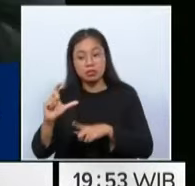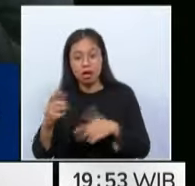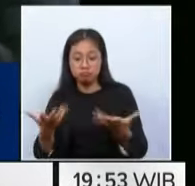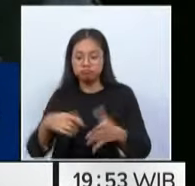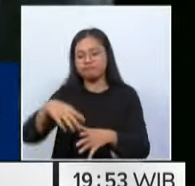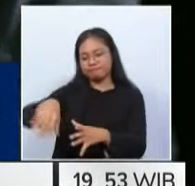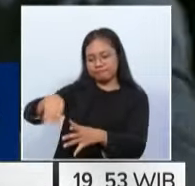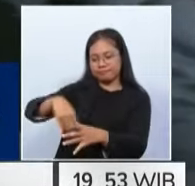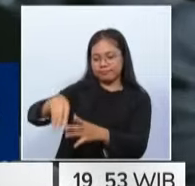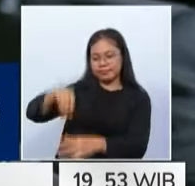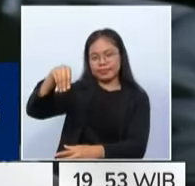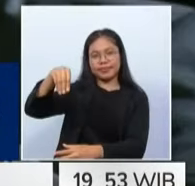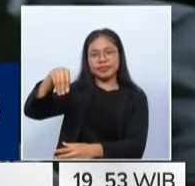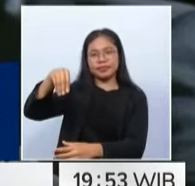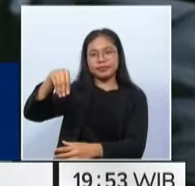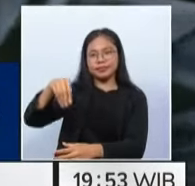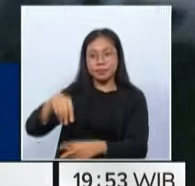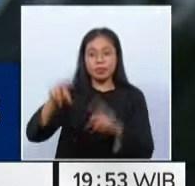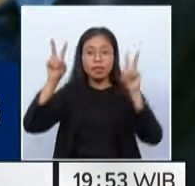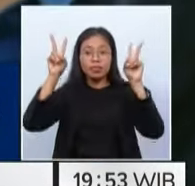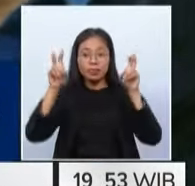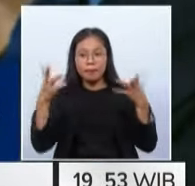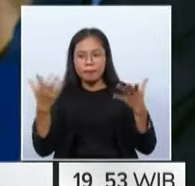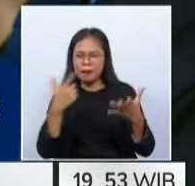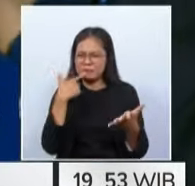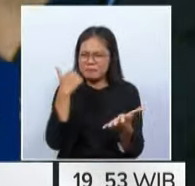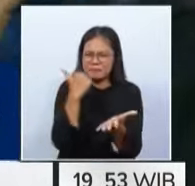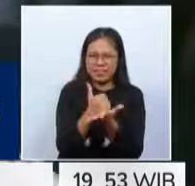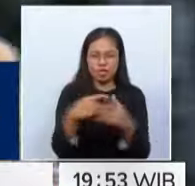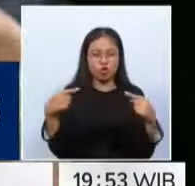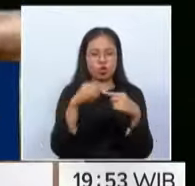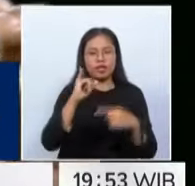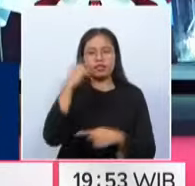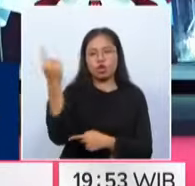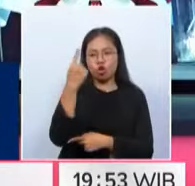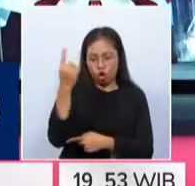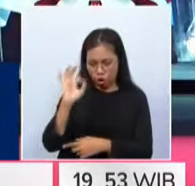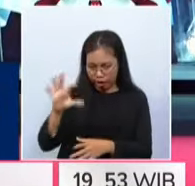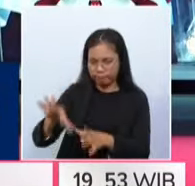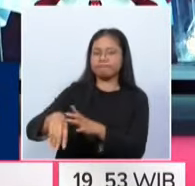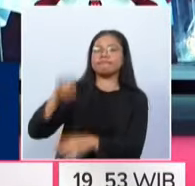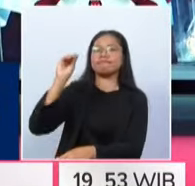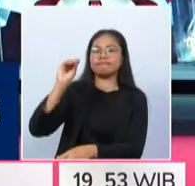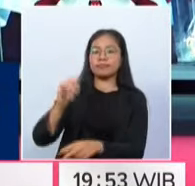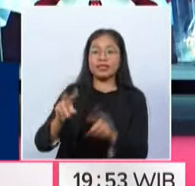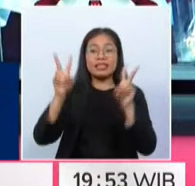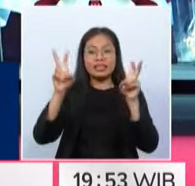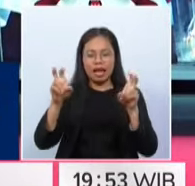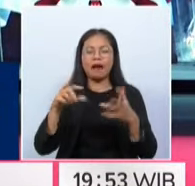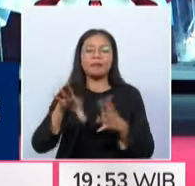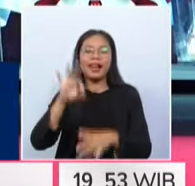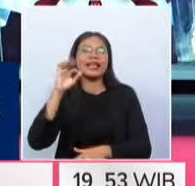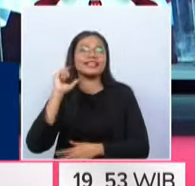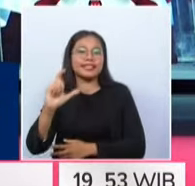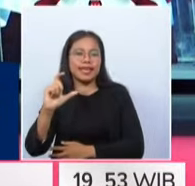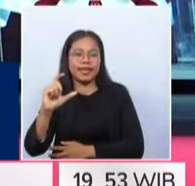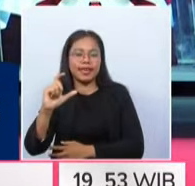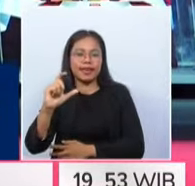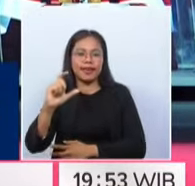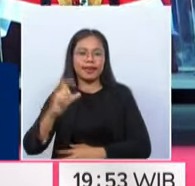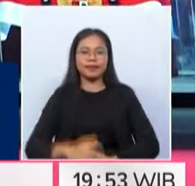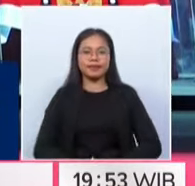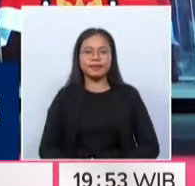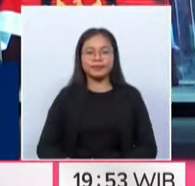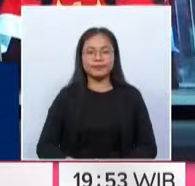subtemanya hubungan internasional c c hubungan internasional C Oke baik